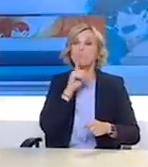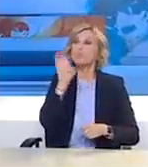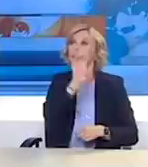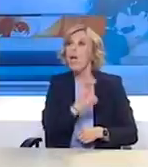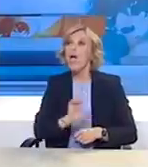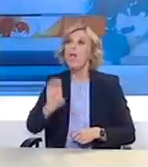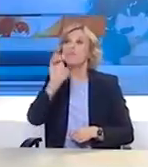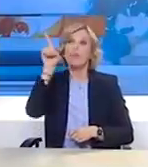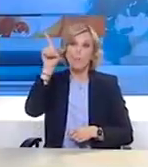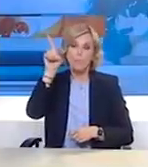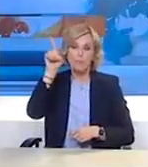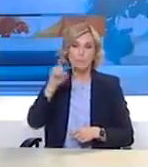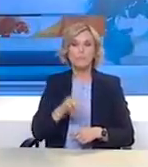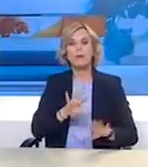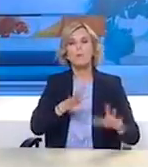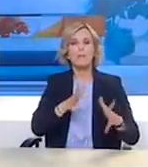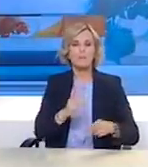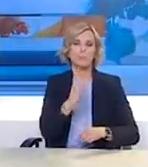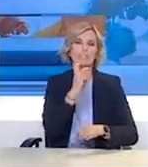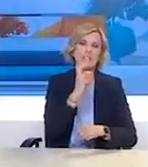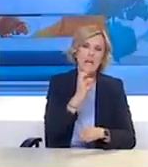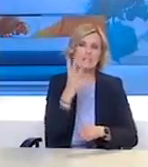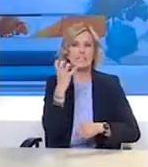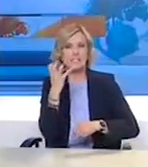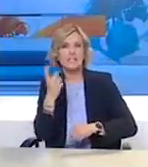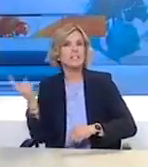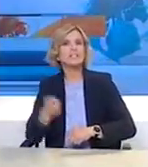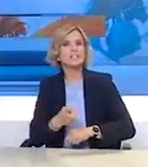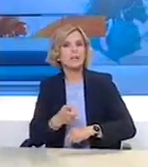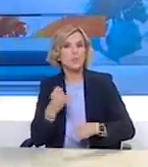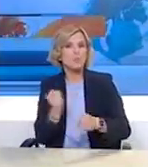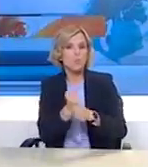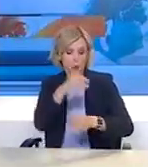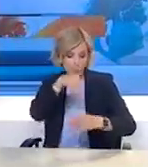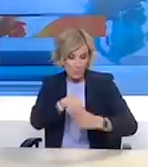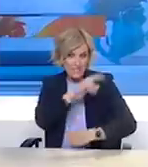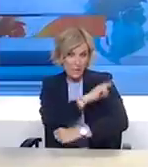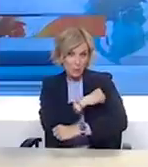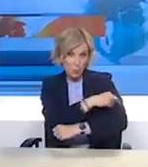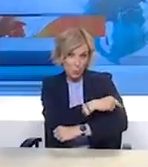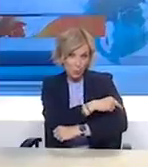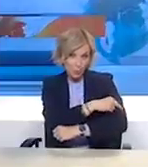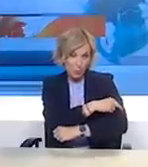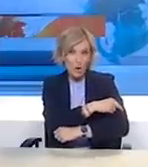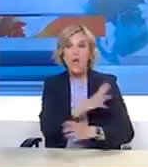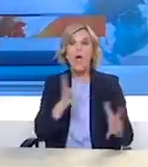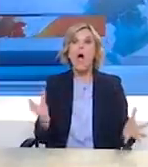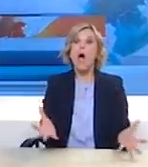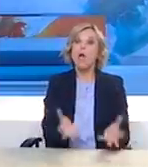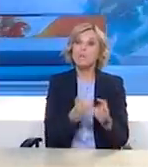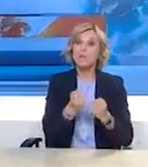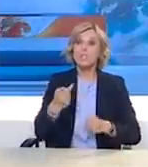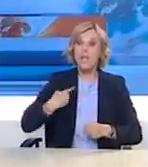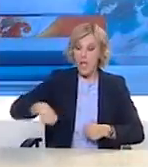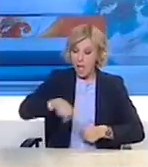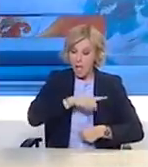το 30-40% των εργαζομένων στα νοσοκομεία λόγω του κορονοϊού. Δεν έχουμε ευτυχώς φτάσει